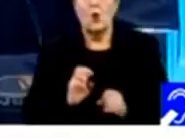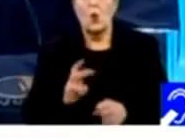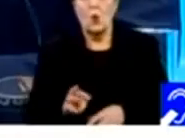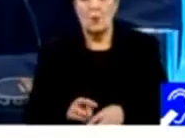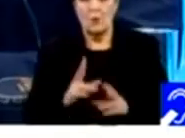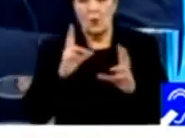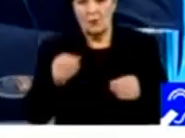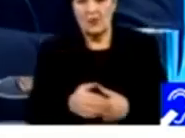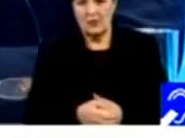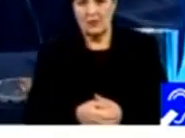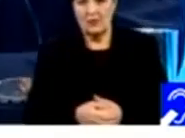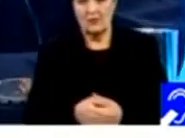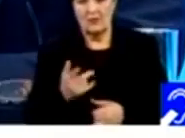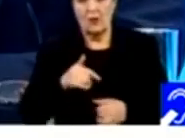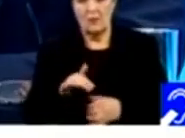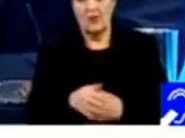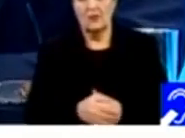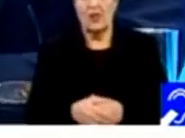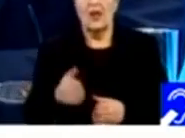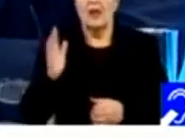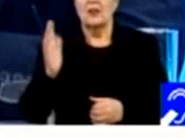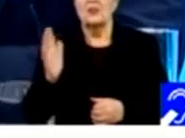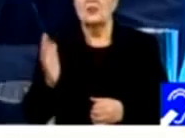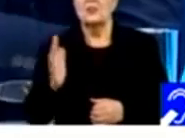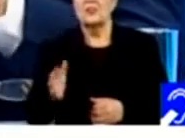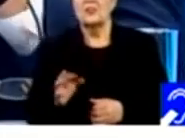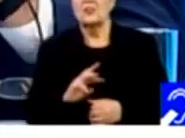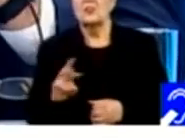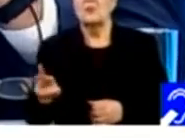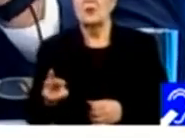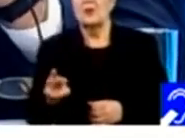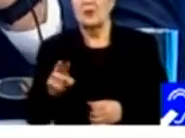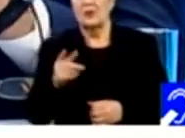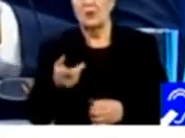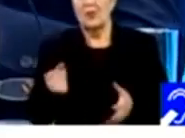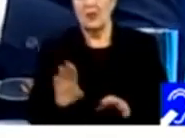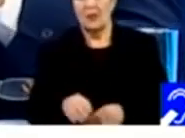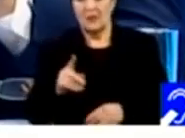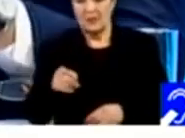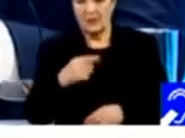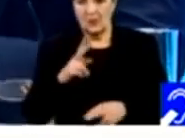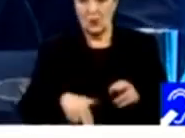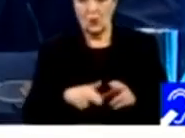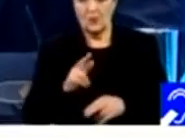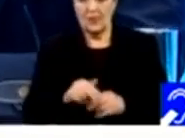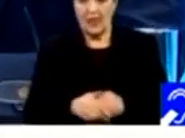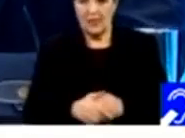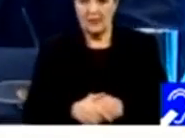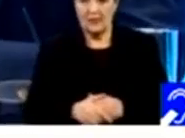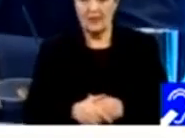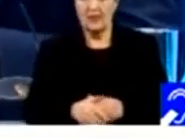Ciobanu, vă dați masca jos sau măștele jos? Aveți 50 de secunde. Faceți acest lucru din respect față de acești oameni pentru că i-ați sfidat și i-ați...